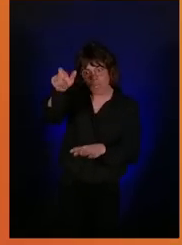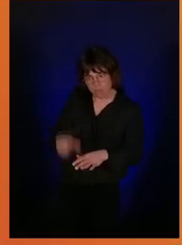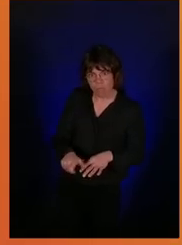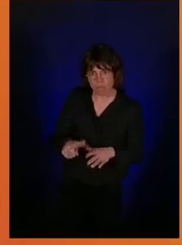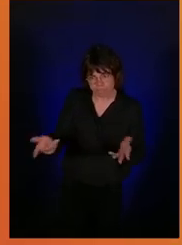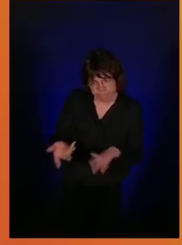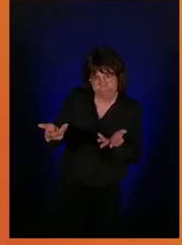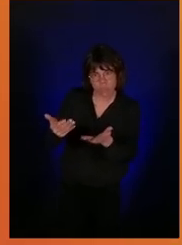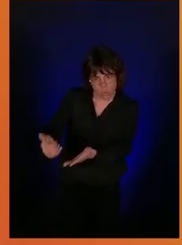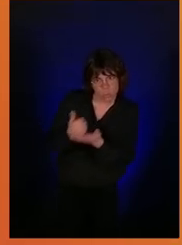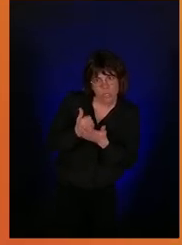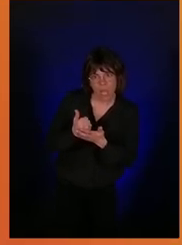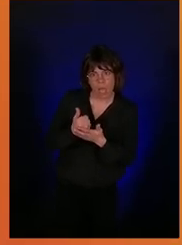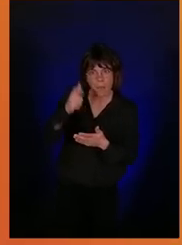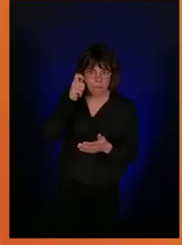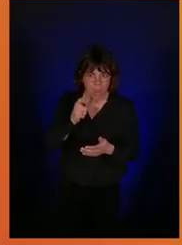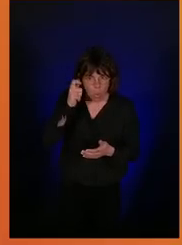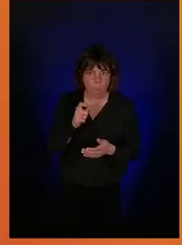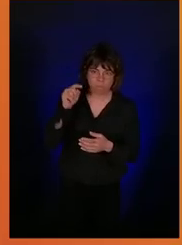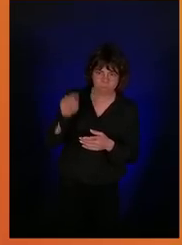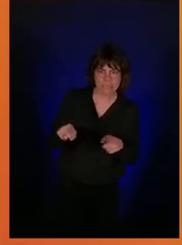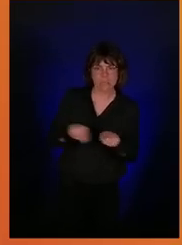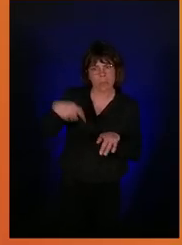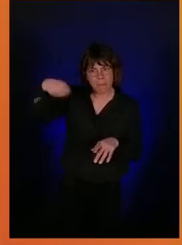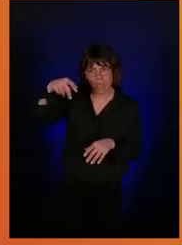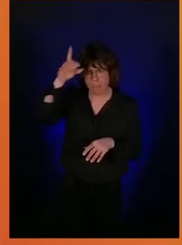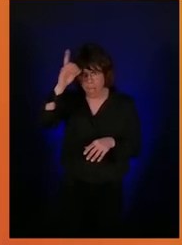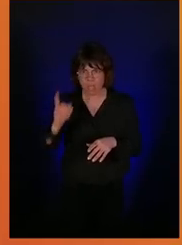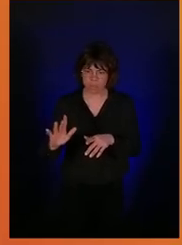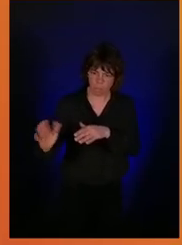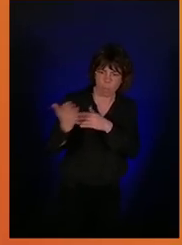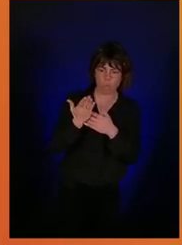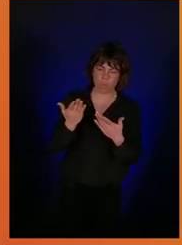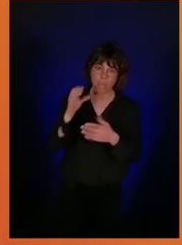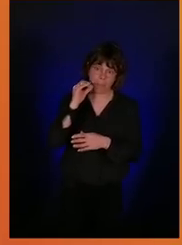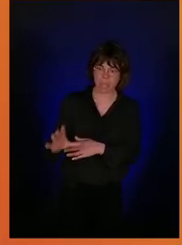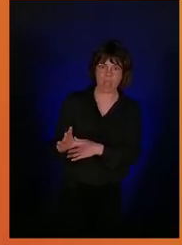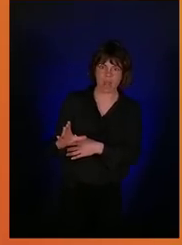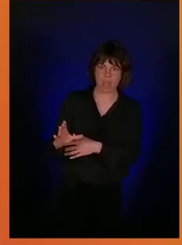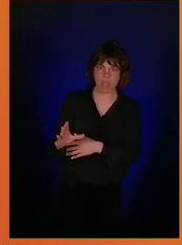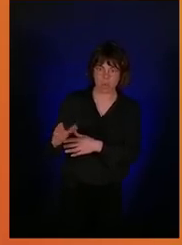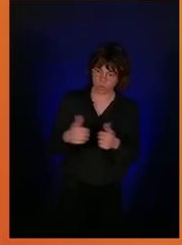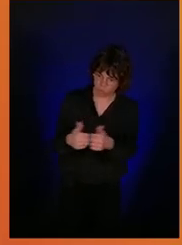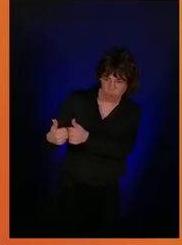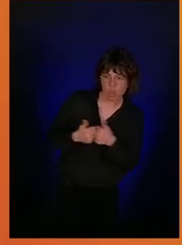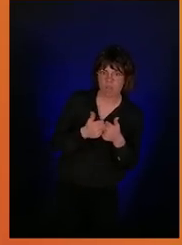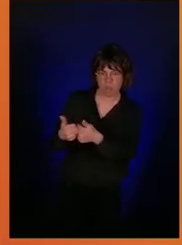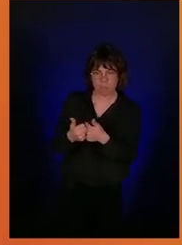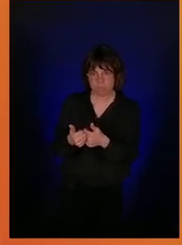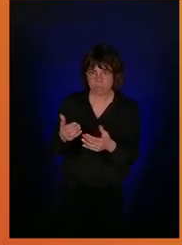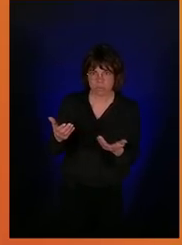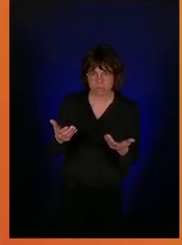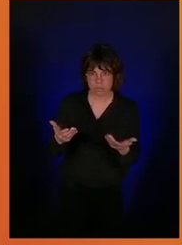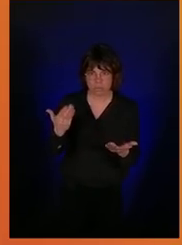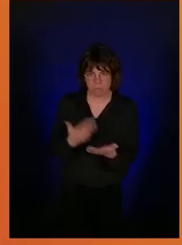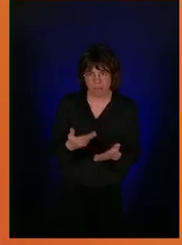le soutien au couple Macron-Merkel dans leur plan de relance pro-capital ou des tribunes communes avec le camp réformiste comme